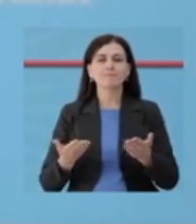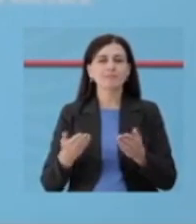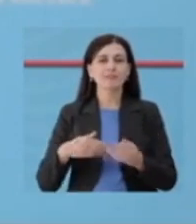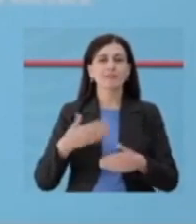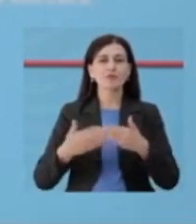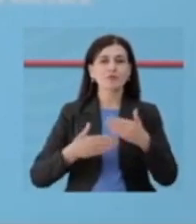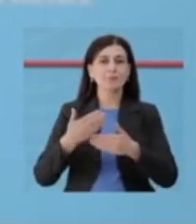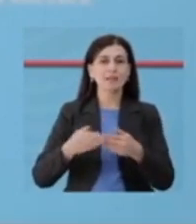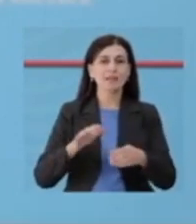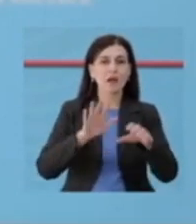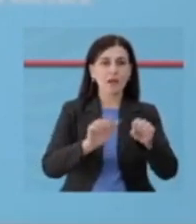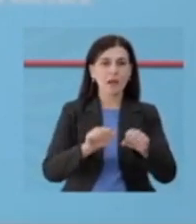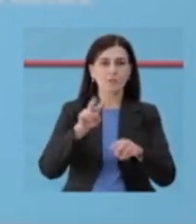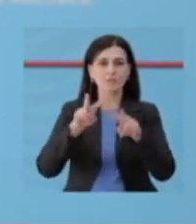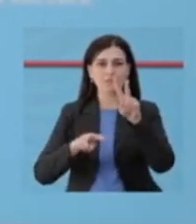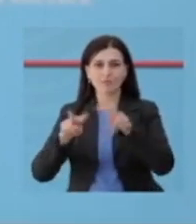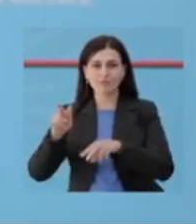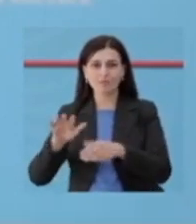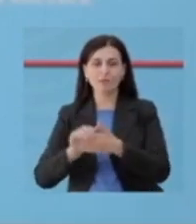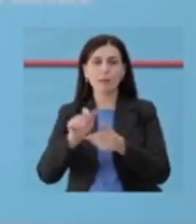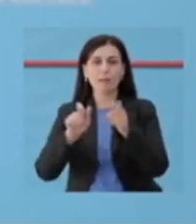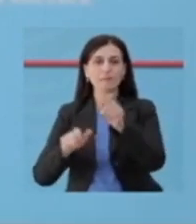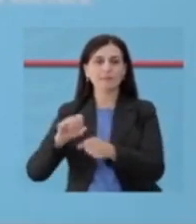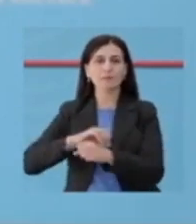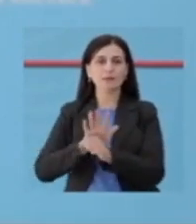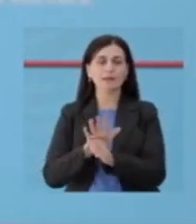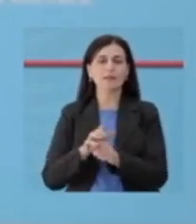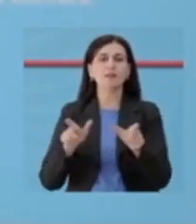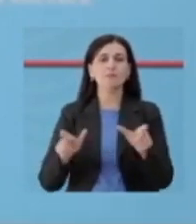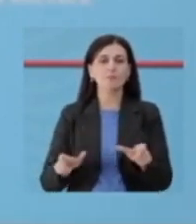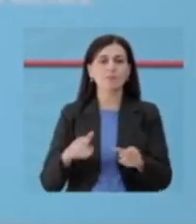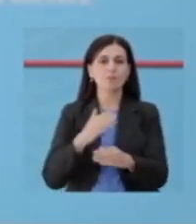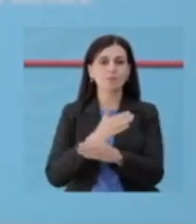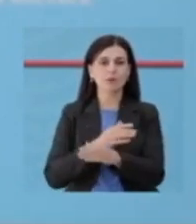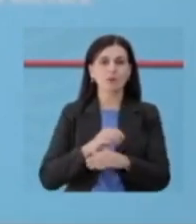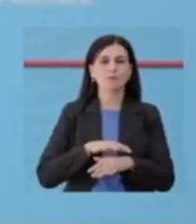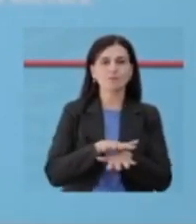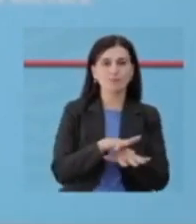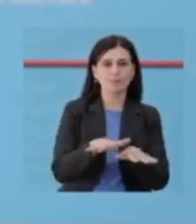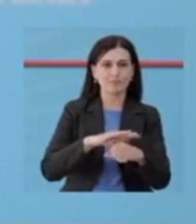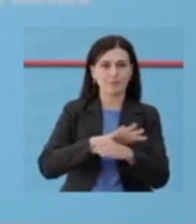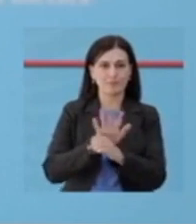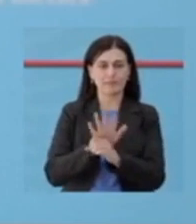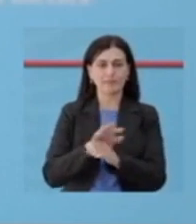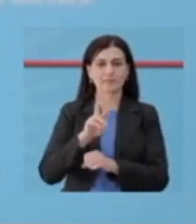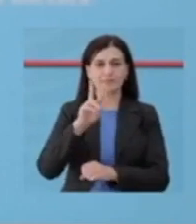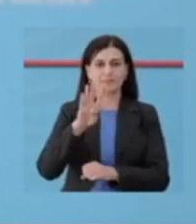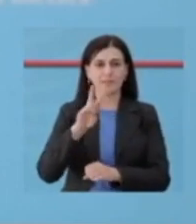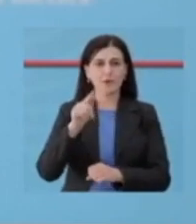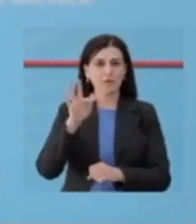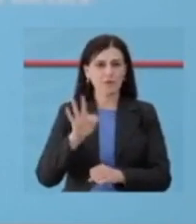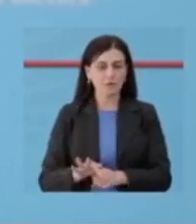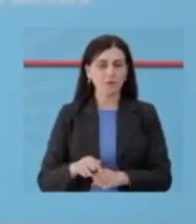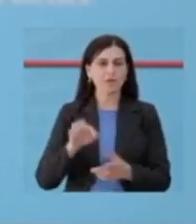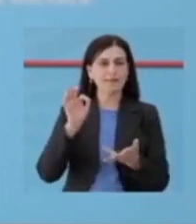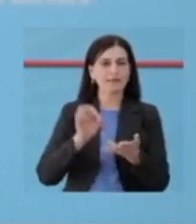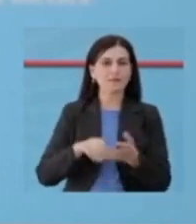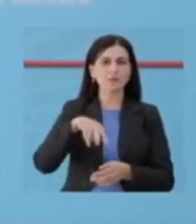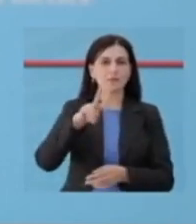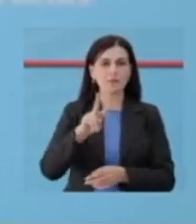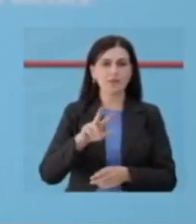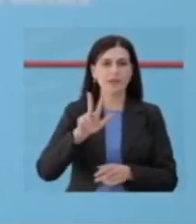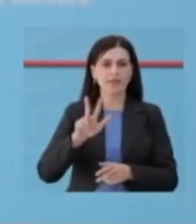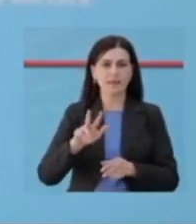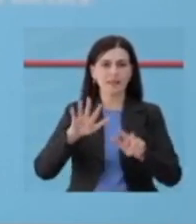epidemiologik në mënyrë aktive janë element që minimizojnë për hapjen e virusit në vënd. Në 24 orve të fundit, janë testuar